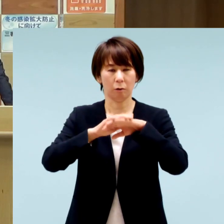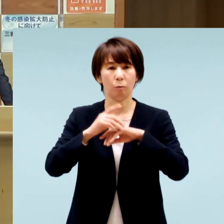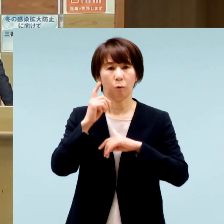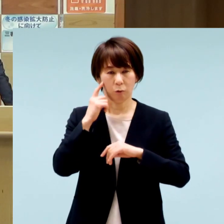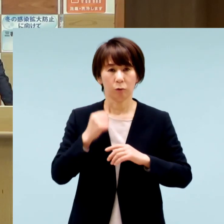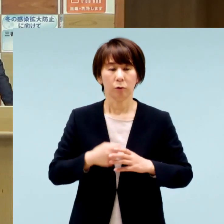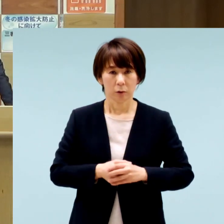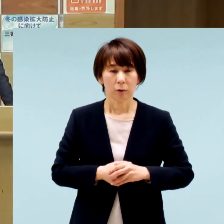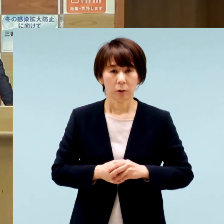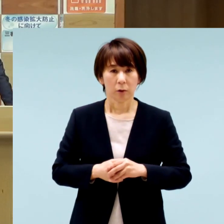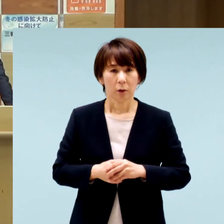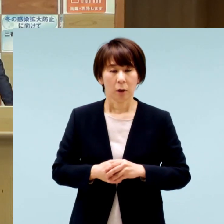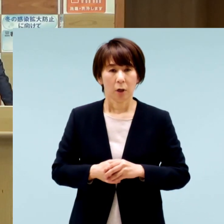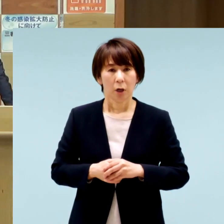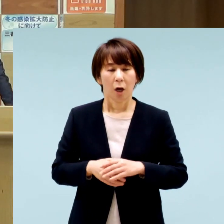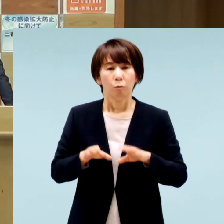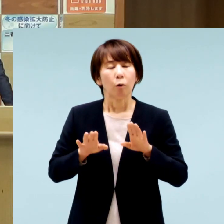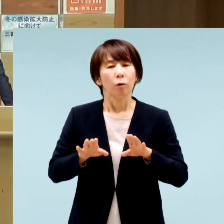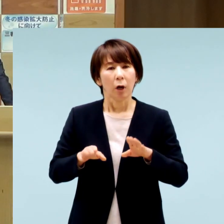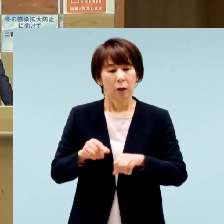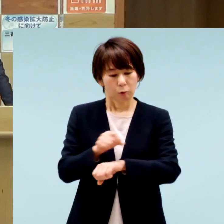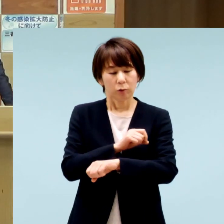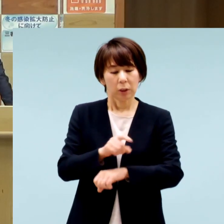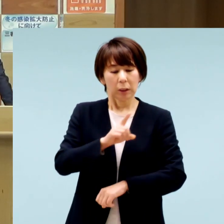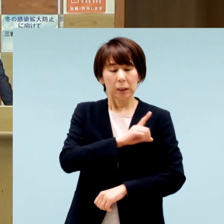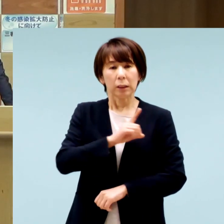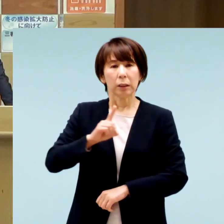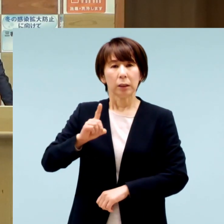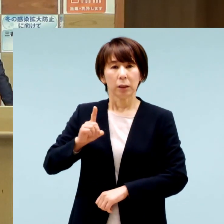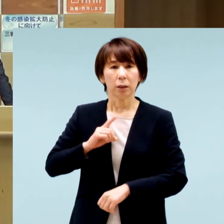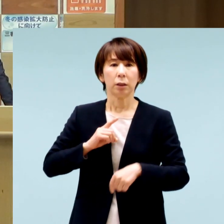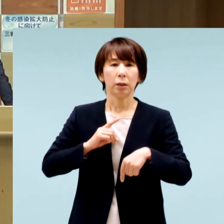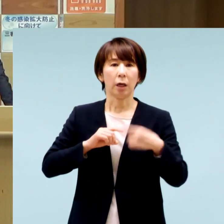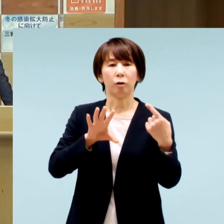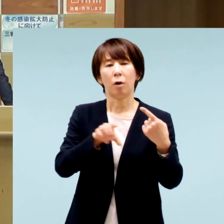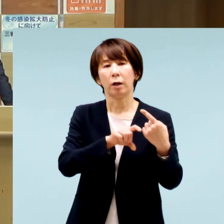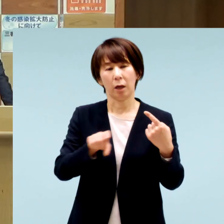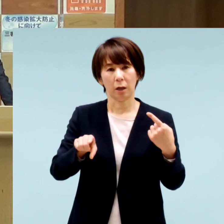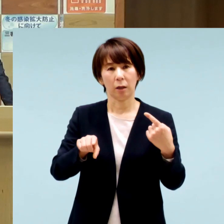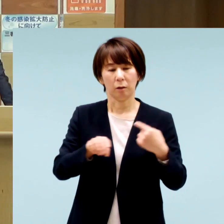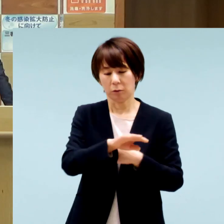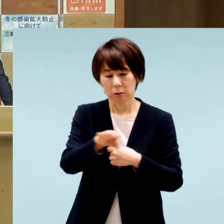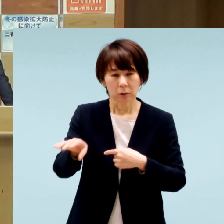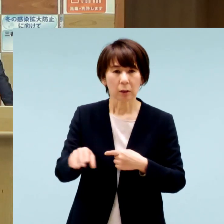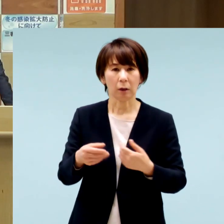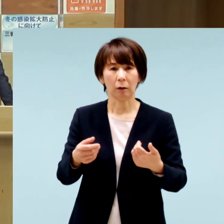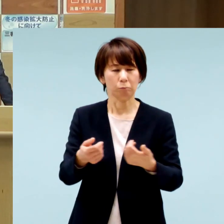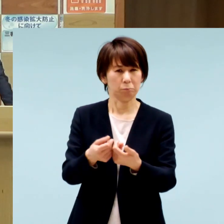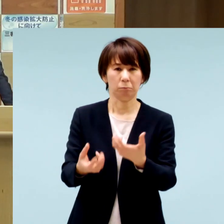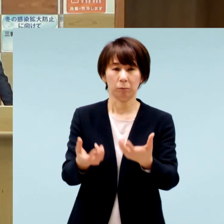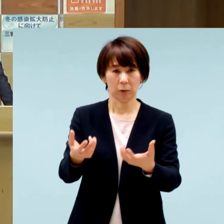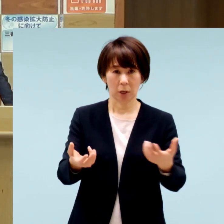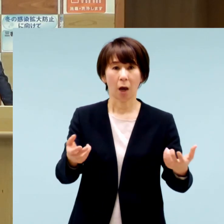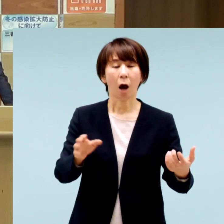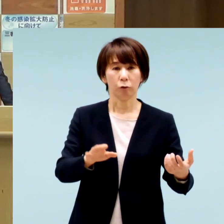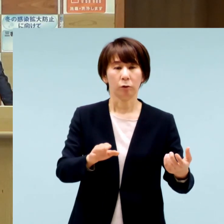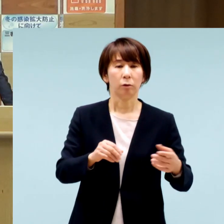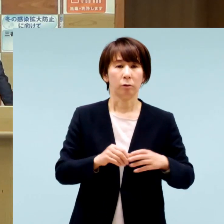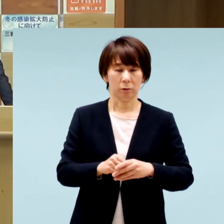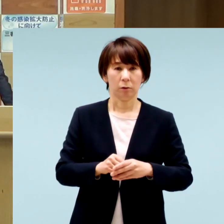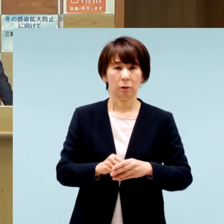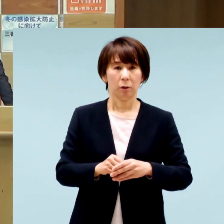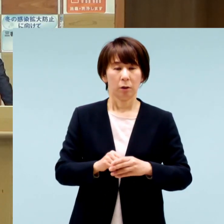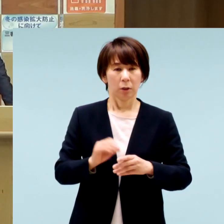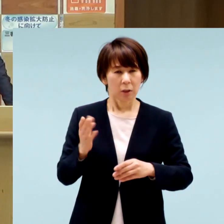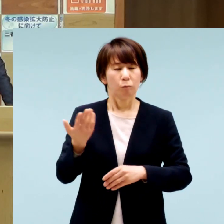1日だけで100万円っていうのが話題になってますけど、まあ、それも、まあ、今までもあったわけですよね。極